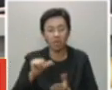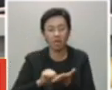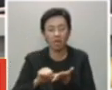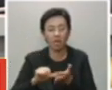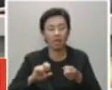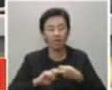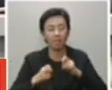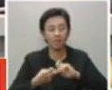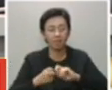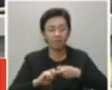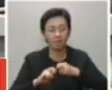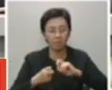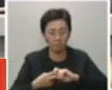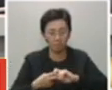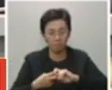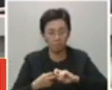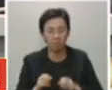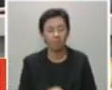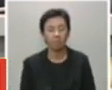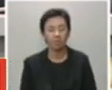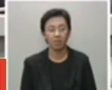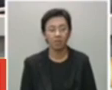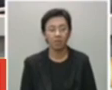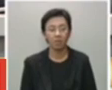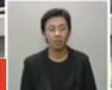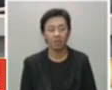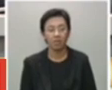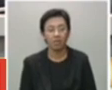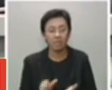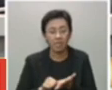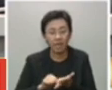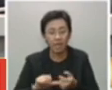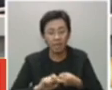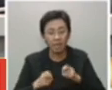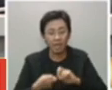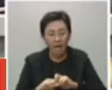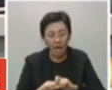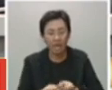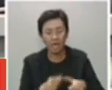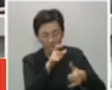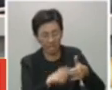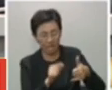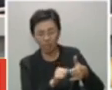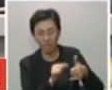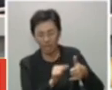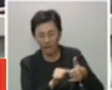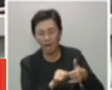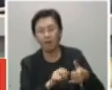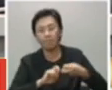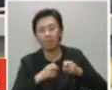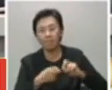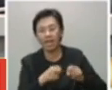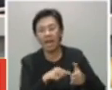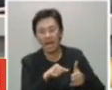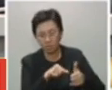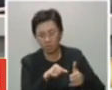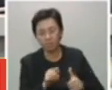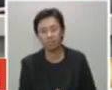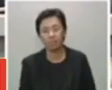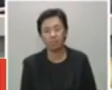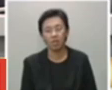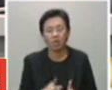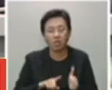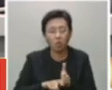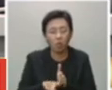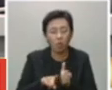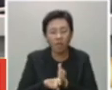ขปัญหาคือแทนที่ตัวเองจะเป็นผู้นำในการแก้ไขปัญหาแต่ตัวเองกลับเป็นอุปสรรคในการแก้ไขปัญหาไวรัสโคโ